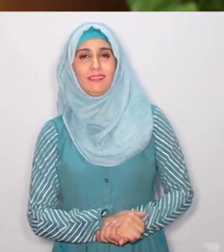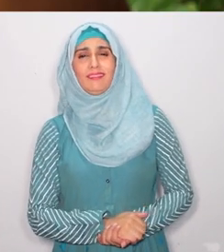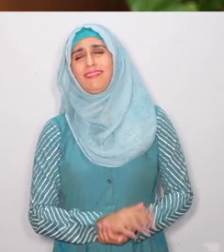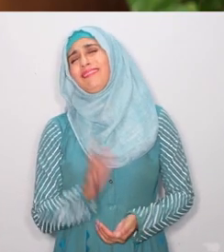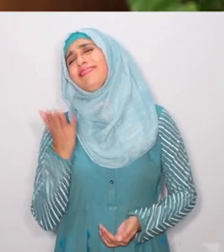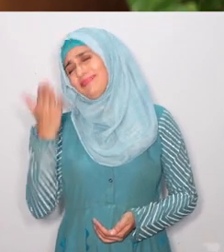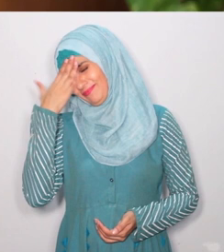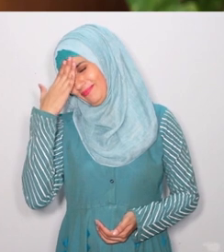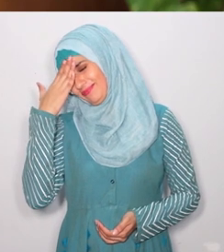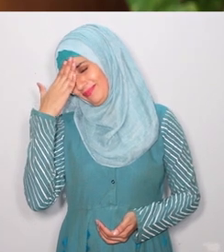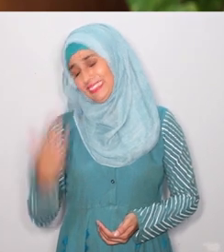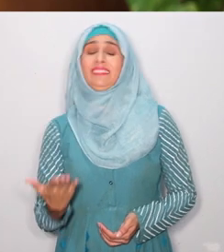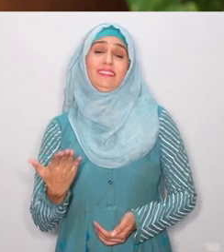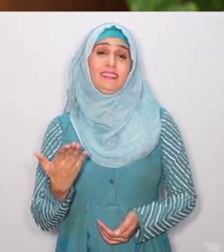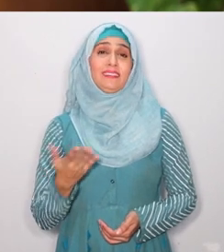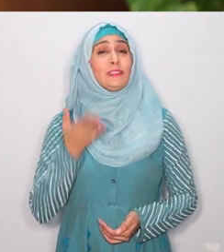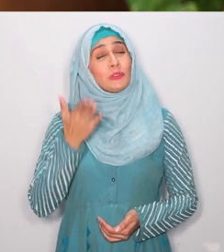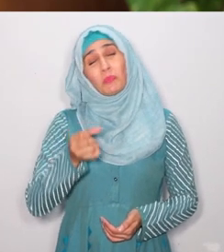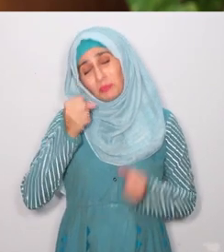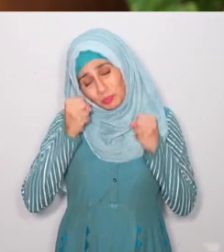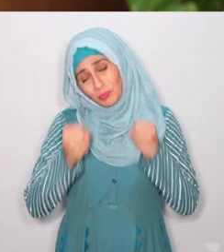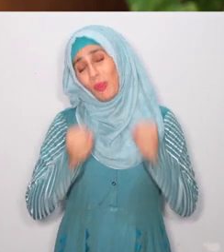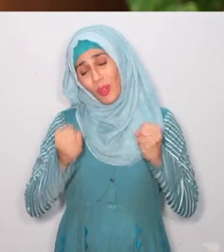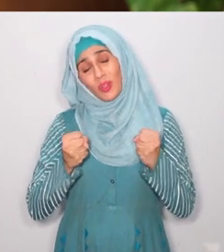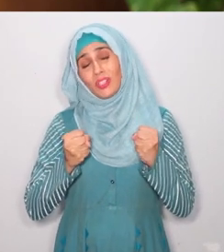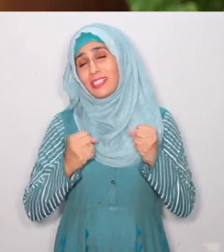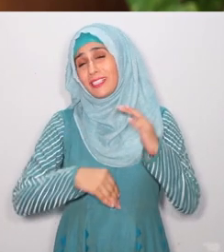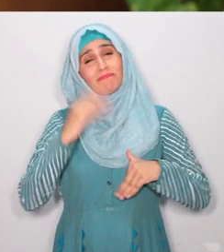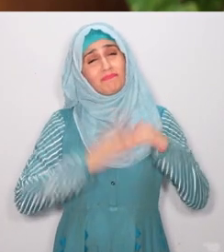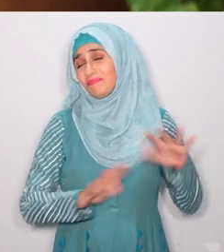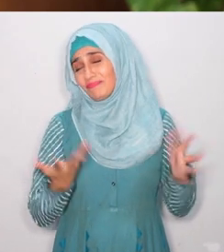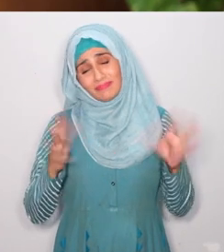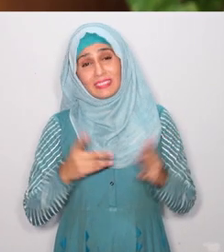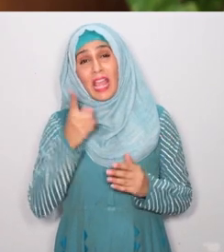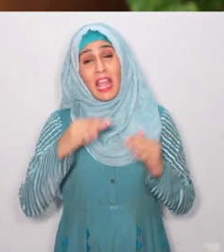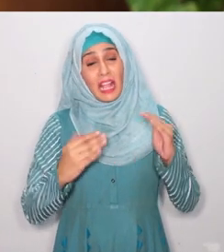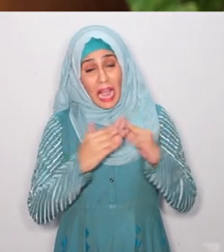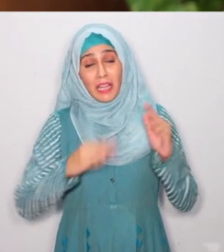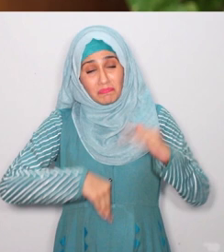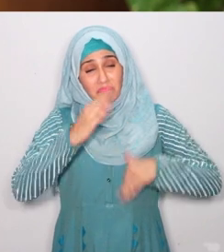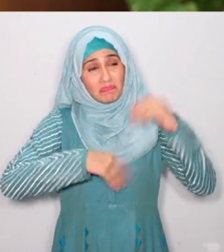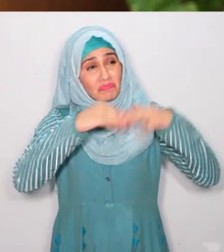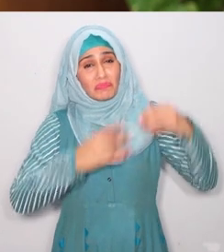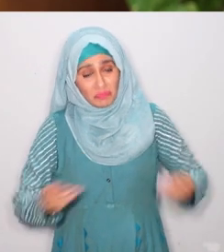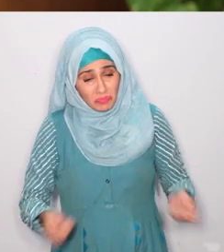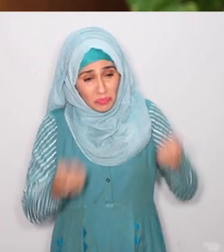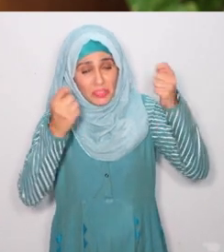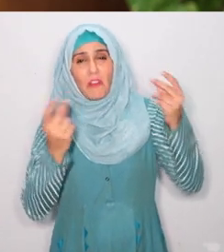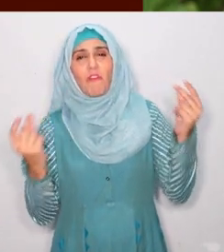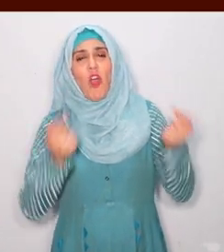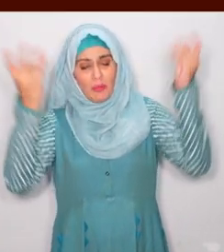तुम नहीं बन सकती मैमार, तुम्हारी इमारतें तो एक मिनट में टूट जाती हैं, अब्बू ने जवाब